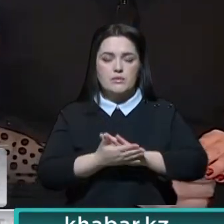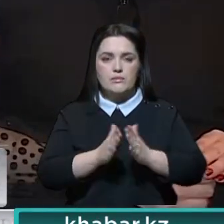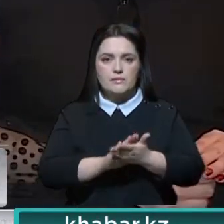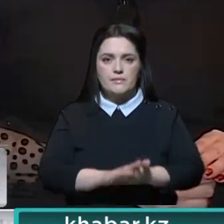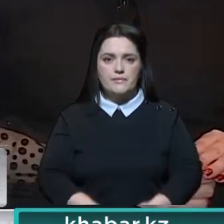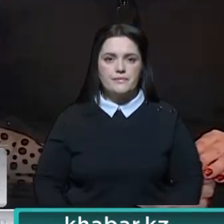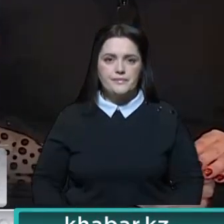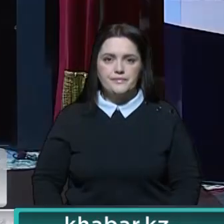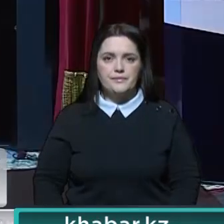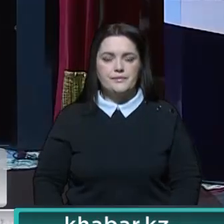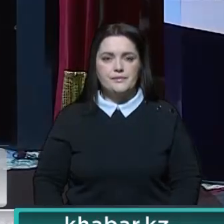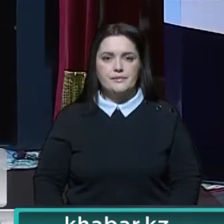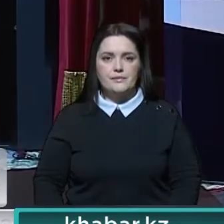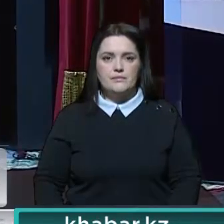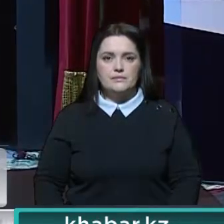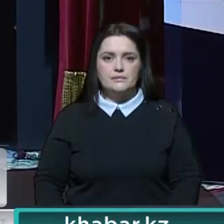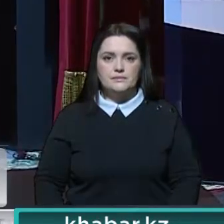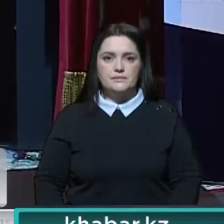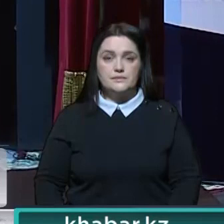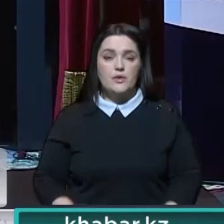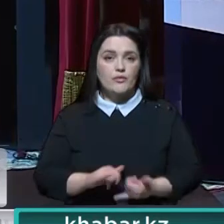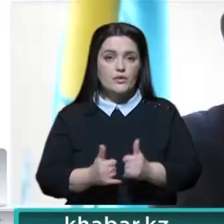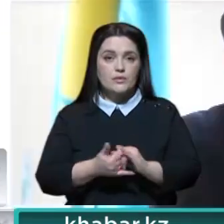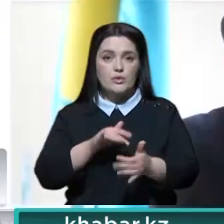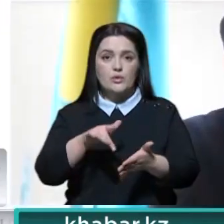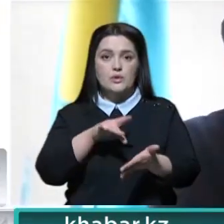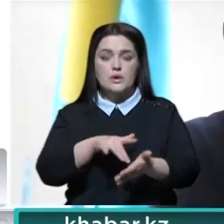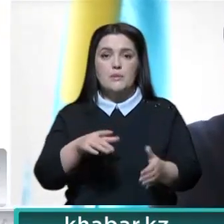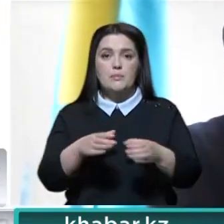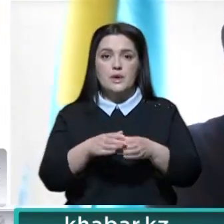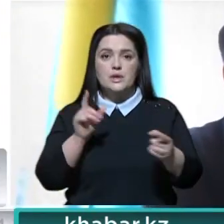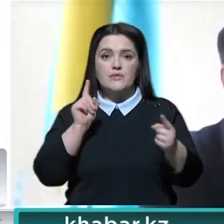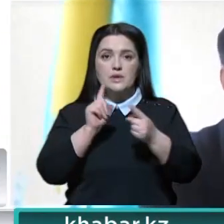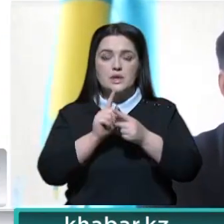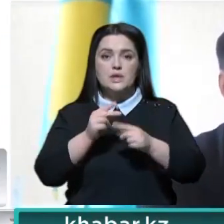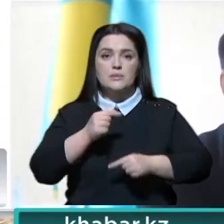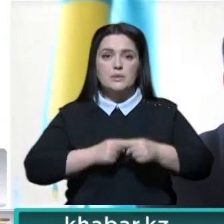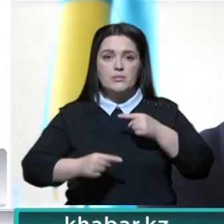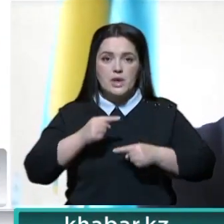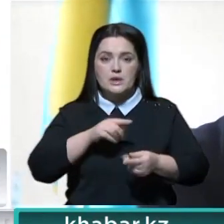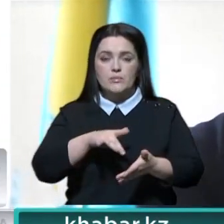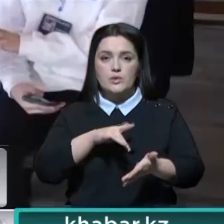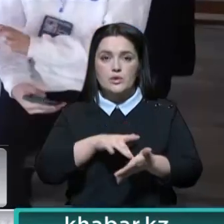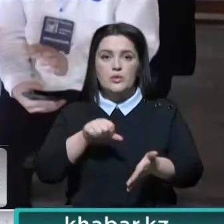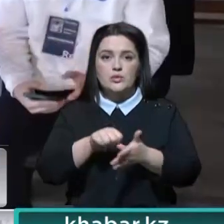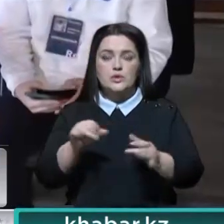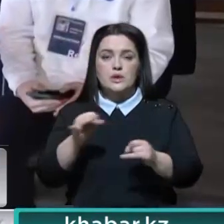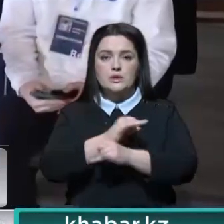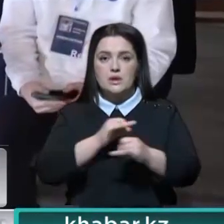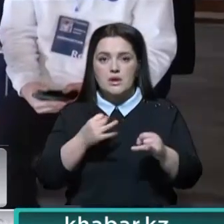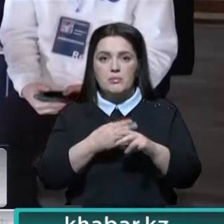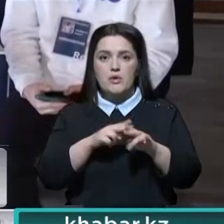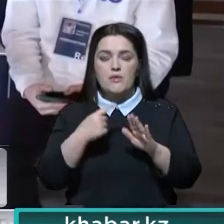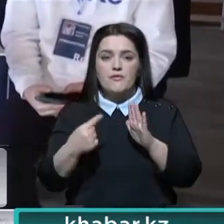их социальные условия. А в Усть-Каменогорске представители партии встретились с предпринимателями города.